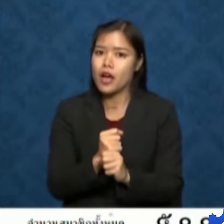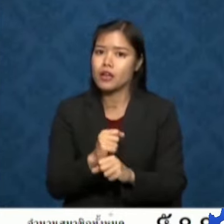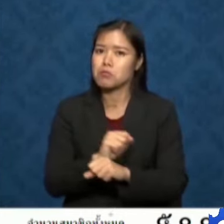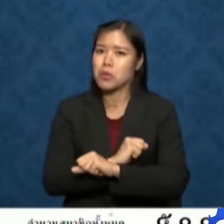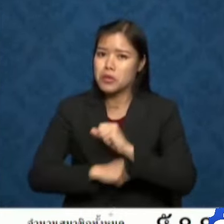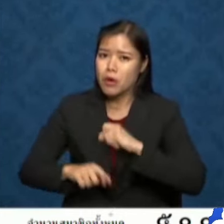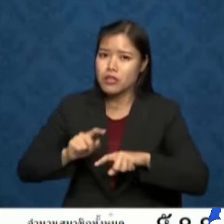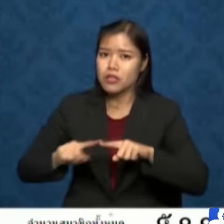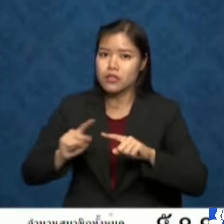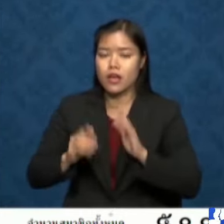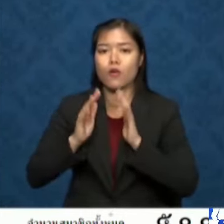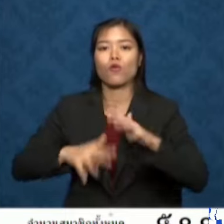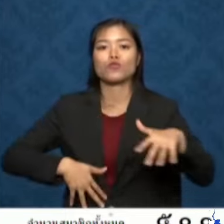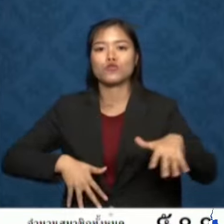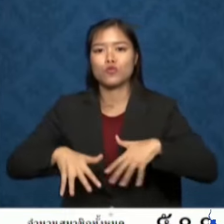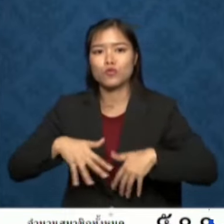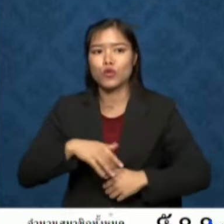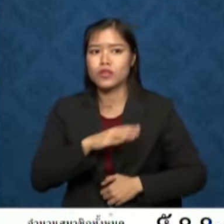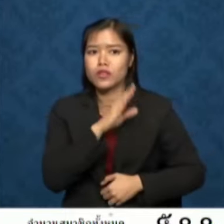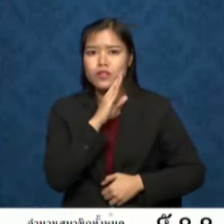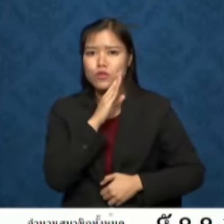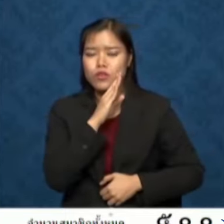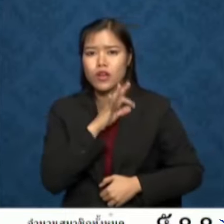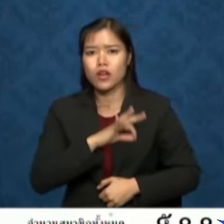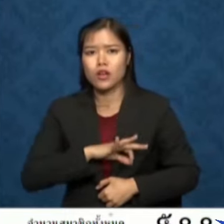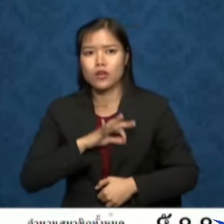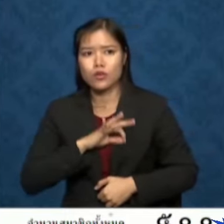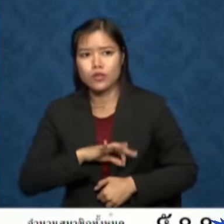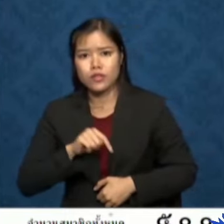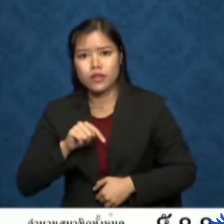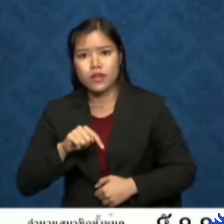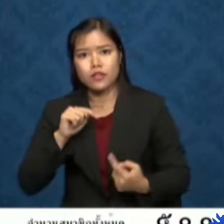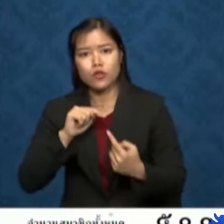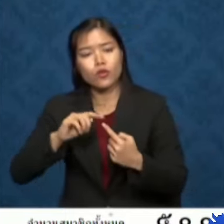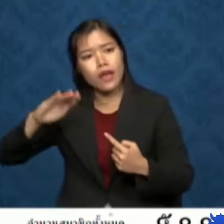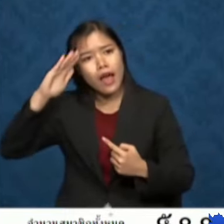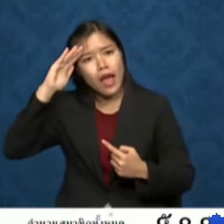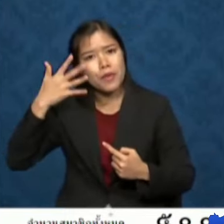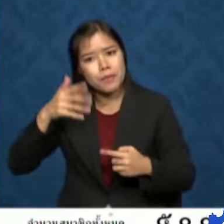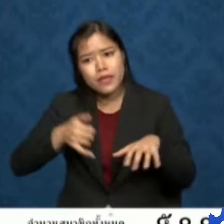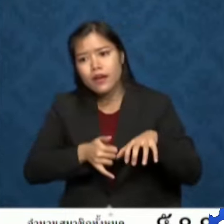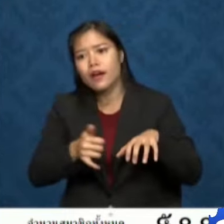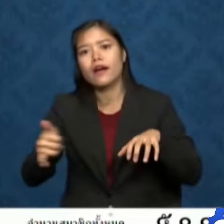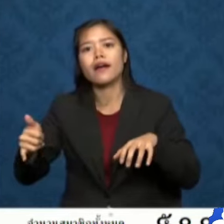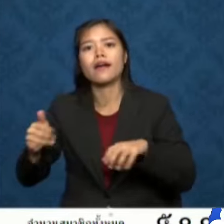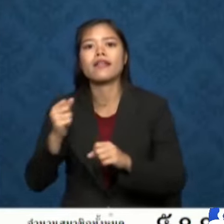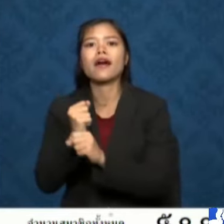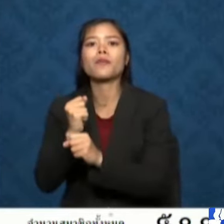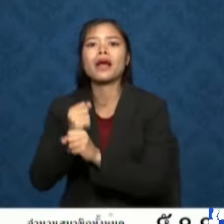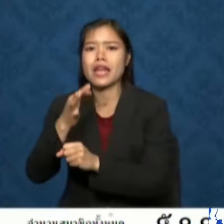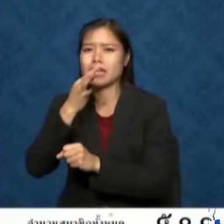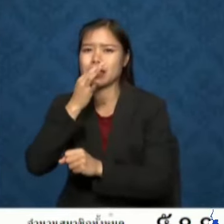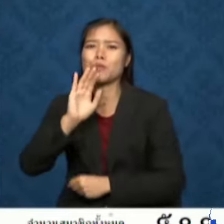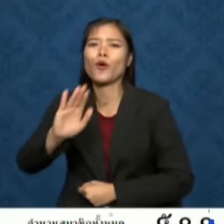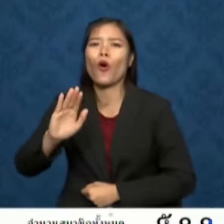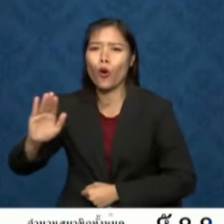ประชาชนจำนวนนึงที่ไม่เหมาะกับภารกิจด้านการทหารเขาจะได้ไปใช้ทักษะของเขาทำอาชีพอื่น